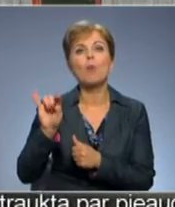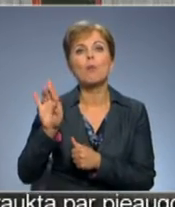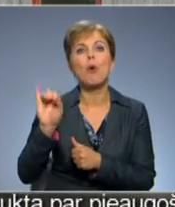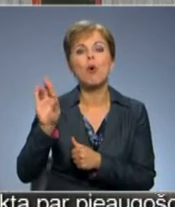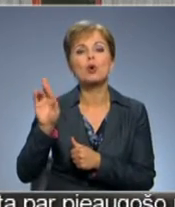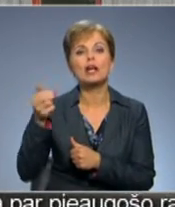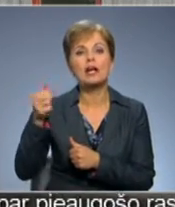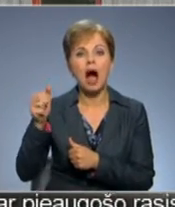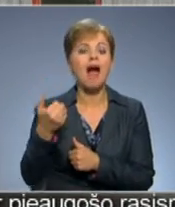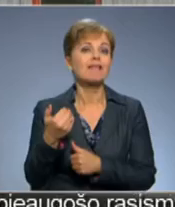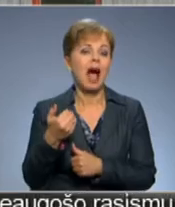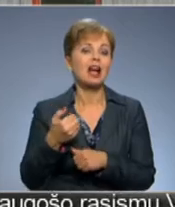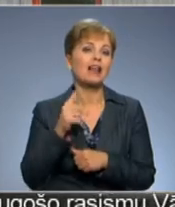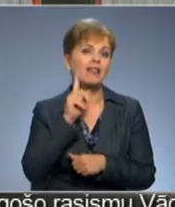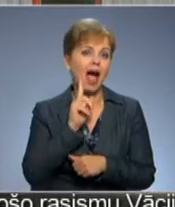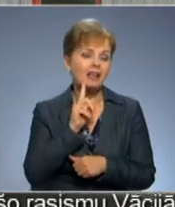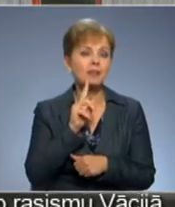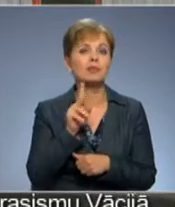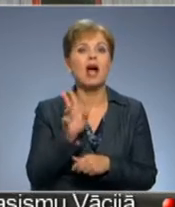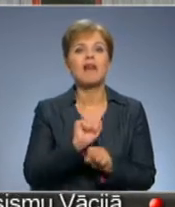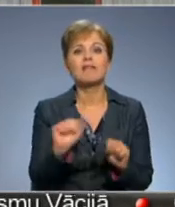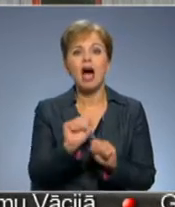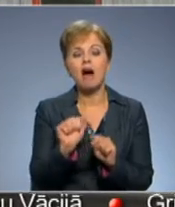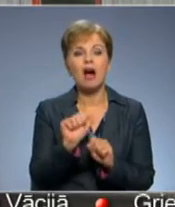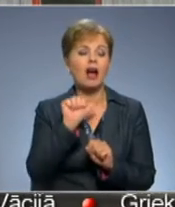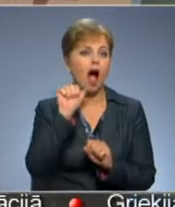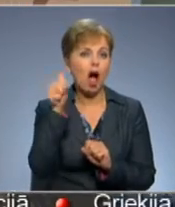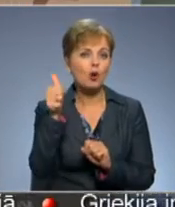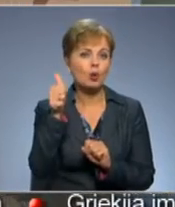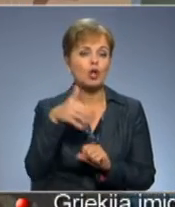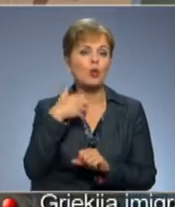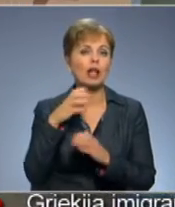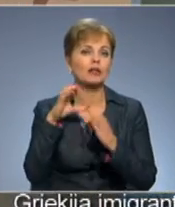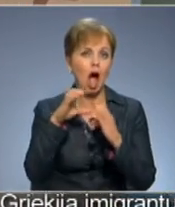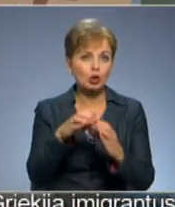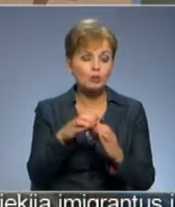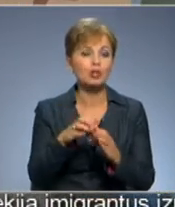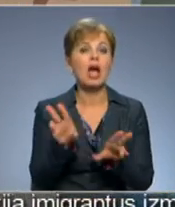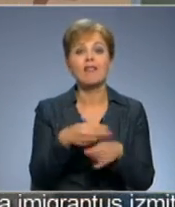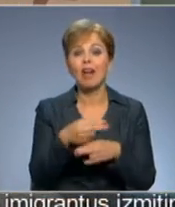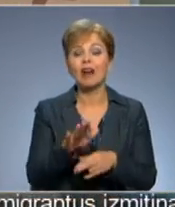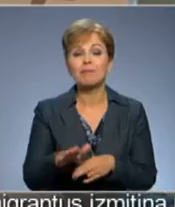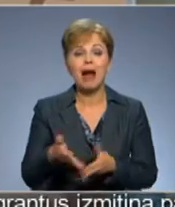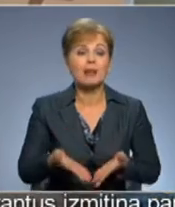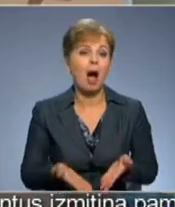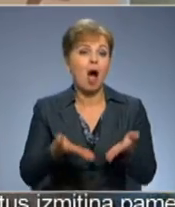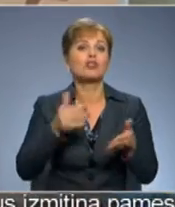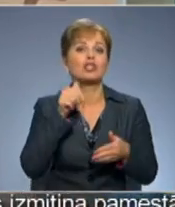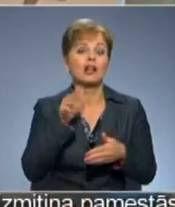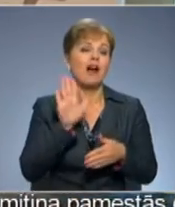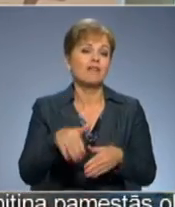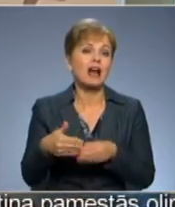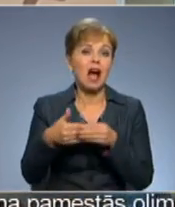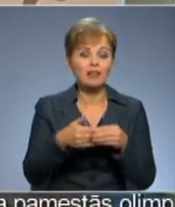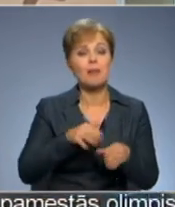novērtējamas ērtības, jo no rīta vairs nav jāpaspēj uz agro skolēnu autobusu. Bērniem nav agri no rītiem jāceļas. Viņus var atvest